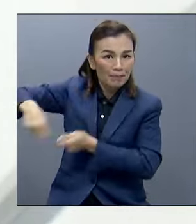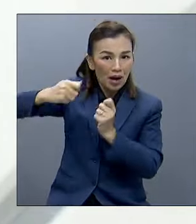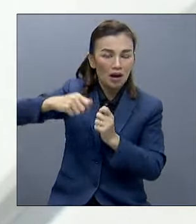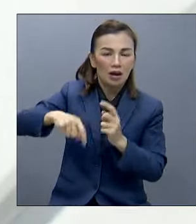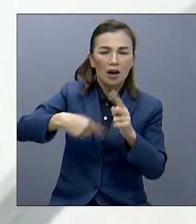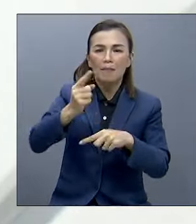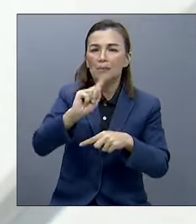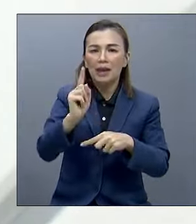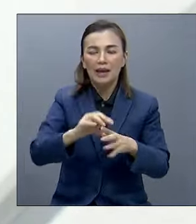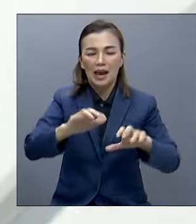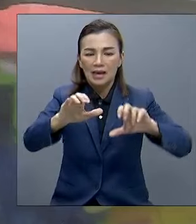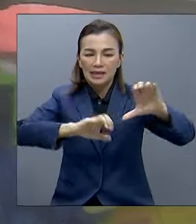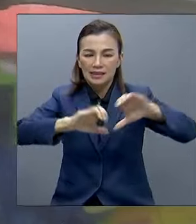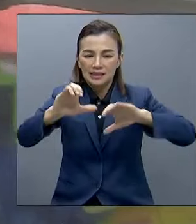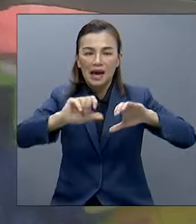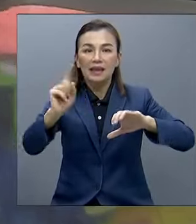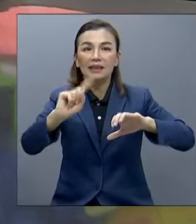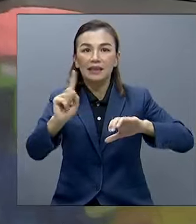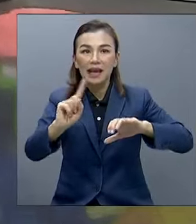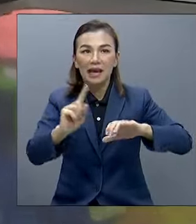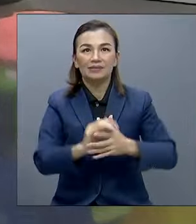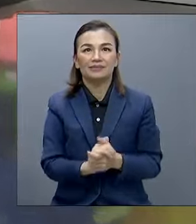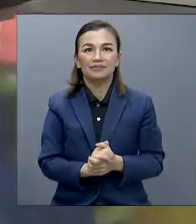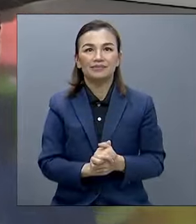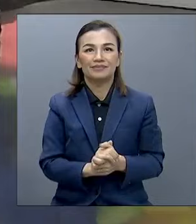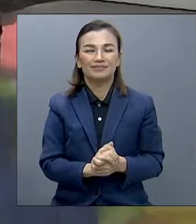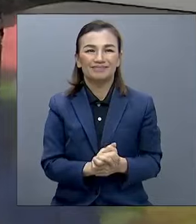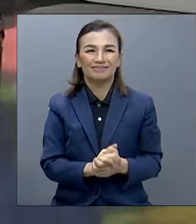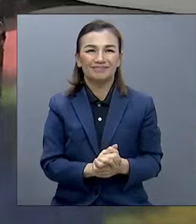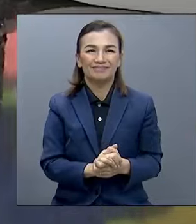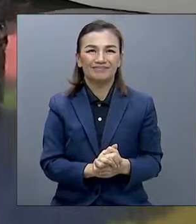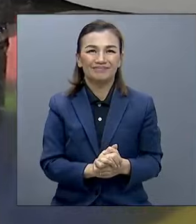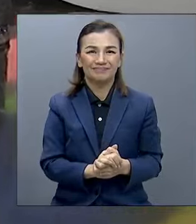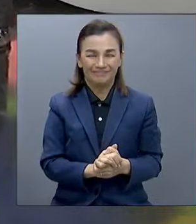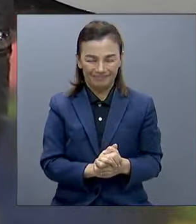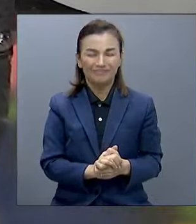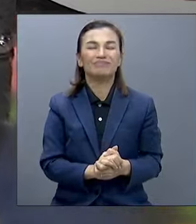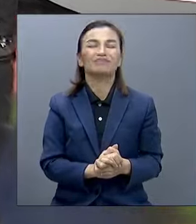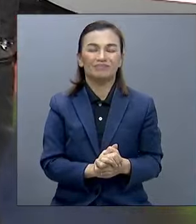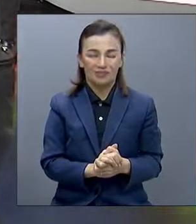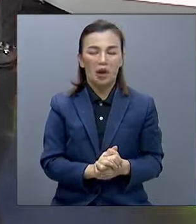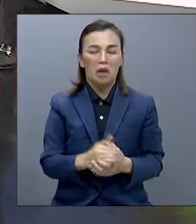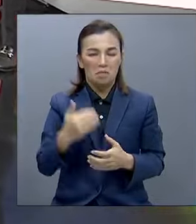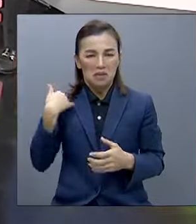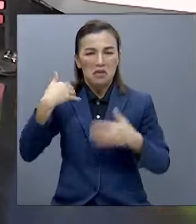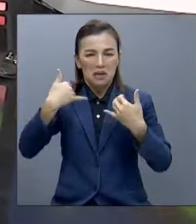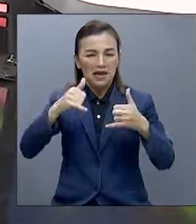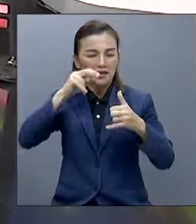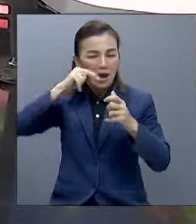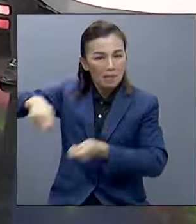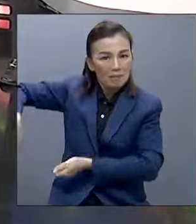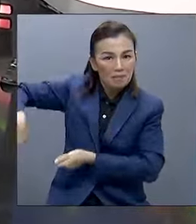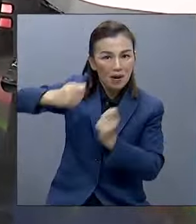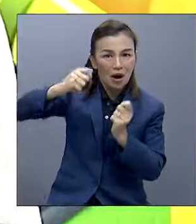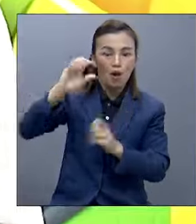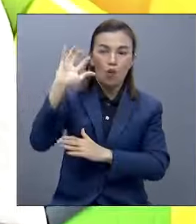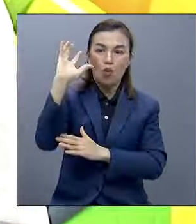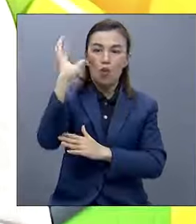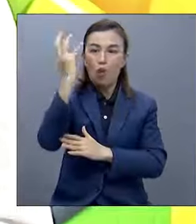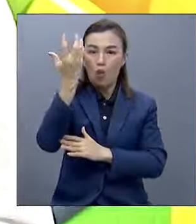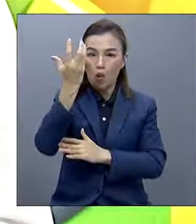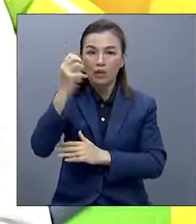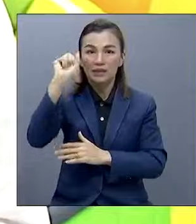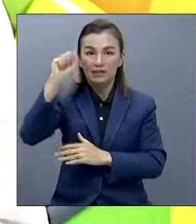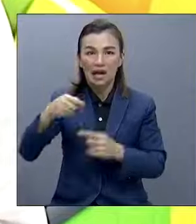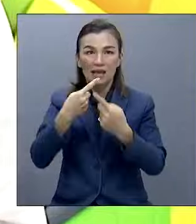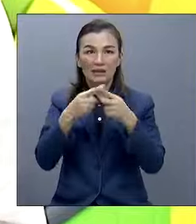เจัดยังไงแล้วจัดที่ไหนกันบ้างคะคุณภัทรชัยคะเล่นใหญ่จัดเต็มจัดให้เป็นสงกรานต์ระดับโลกคุณปวนาแต่นักวิชาการ